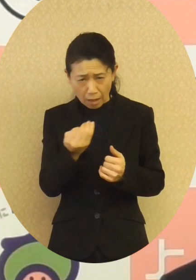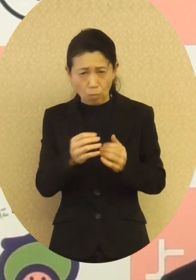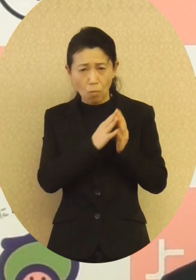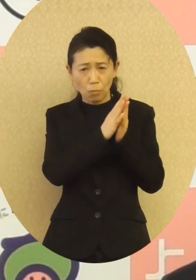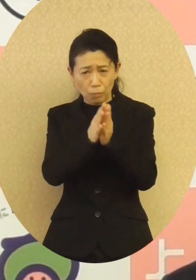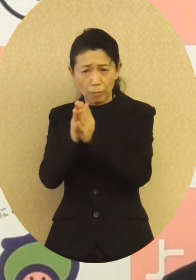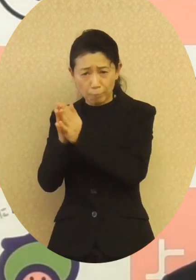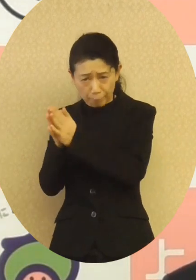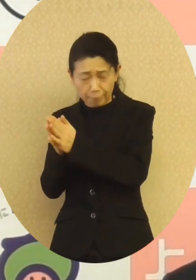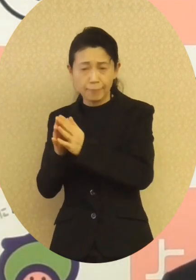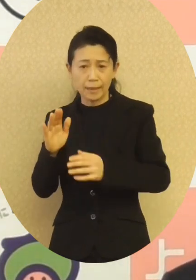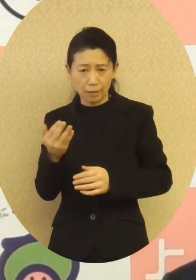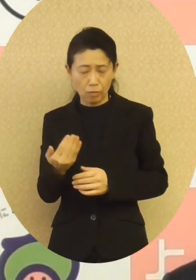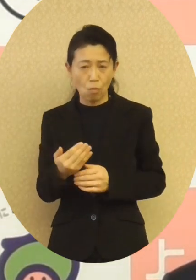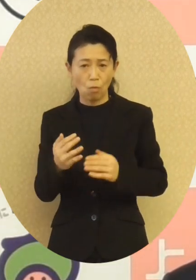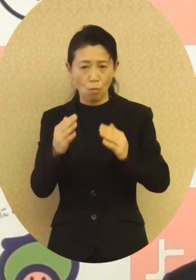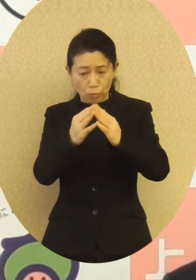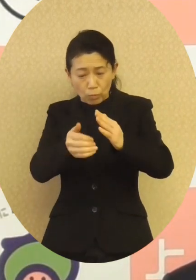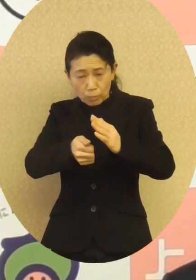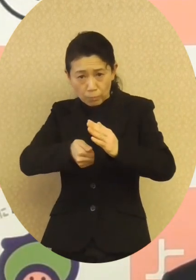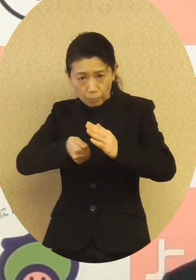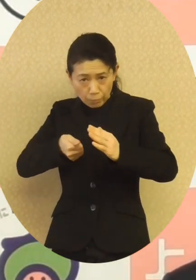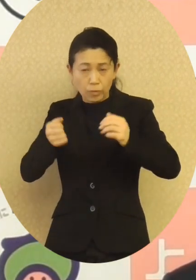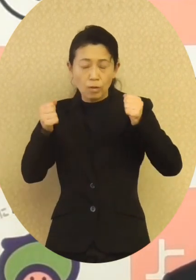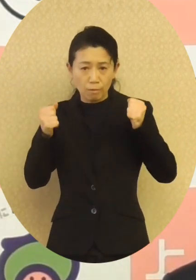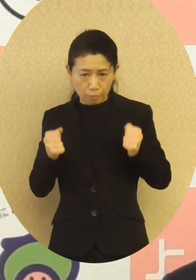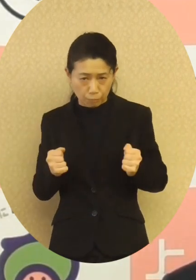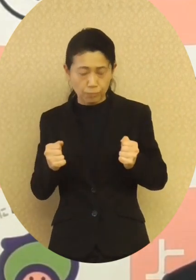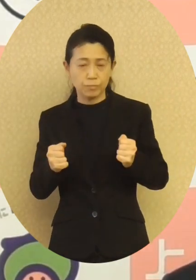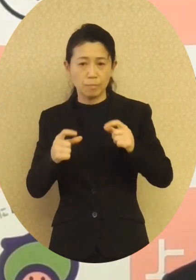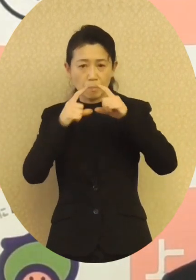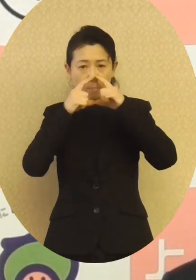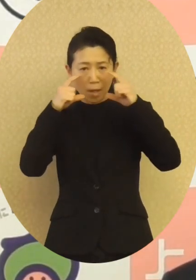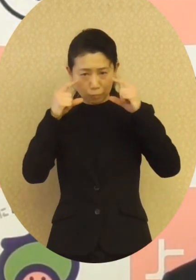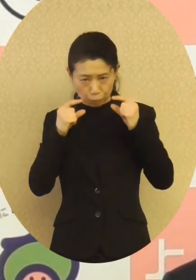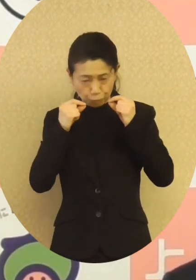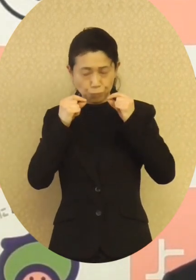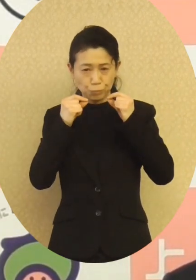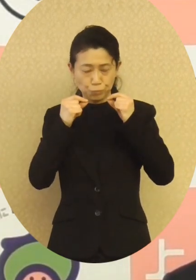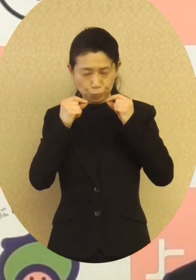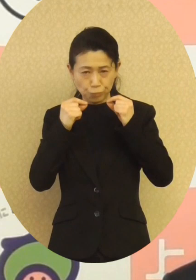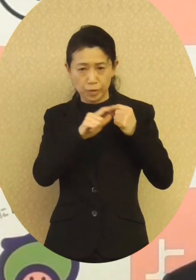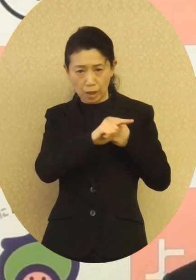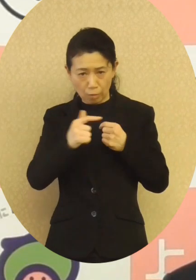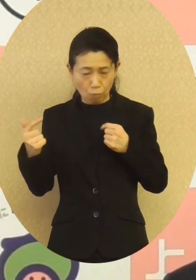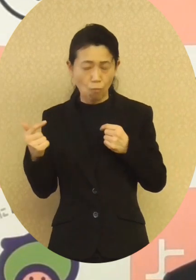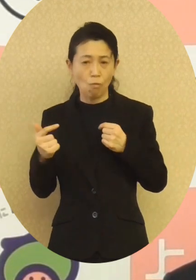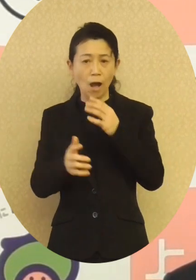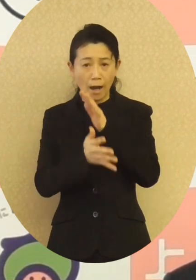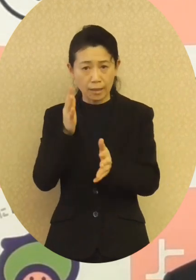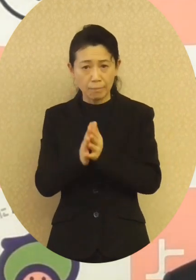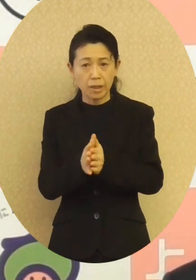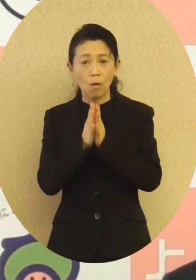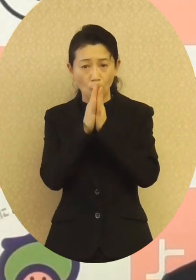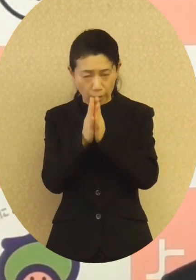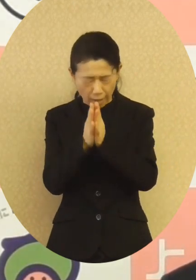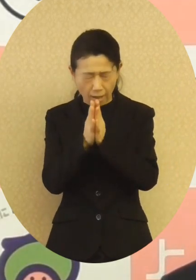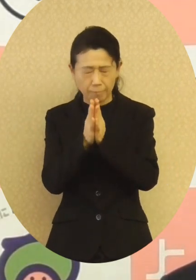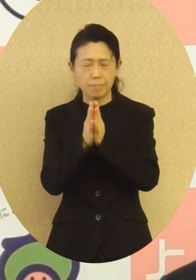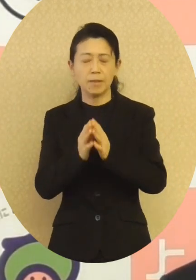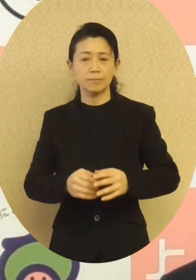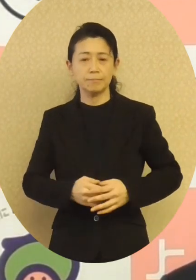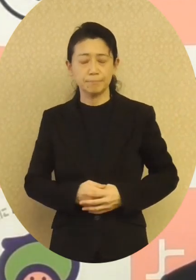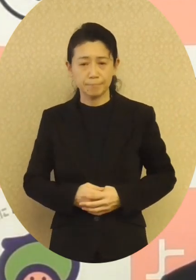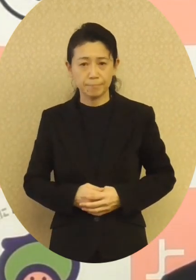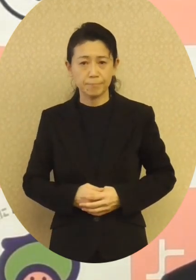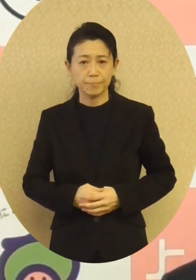お願いになりますが不要不急の外出の自粛やマスクの着用など改めてお願いいた